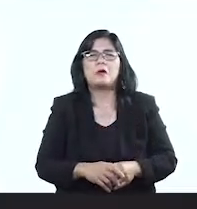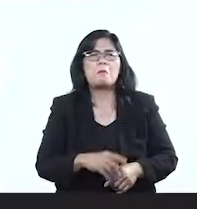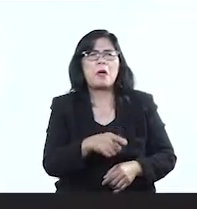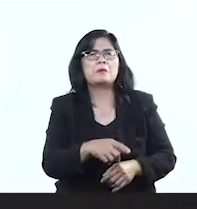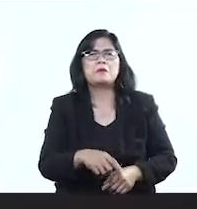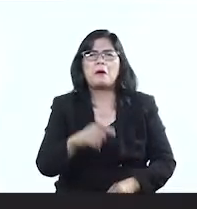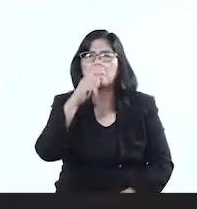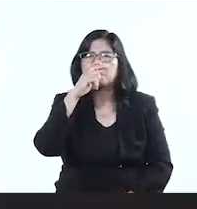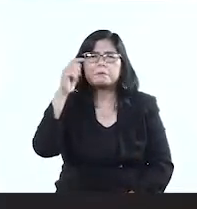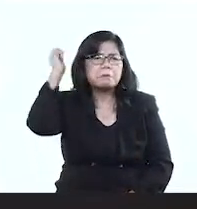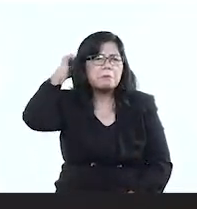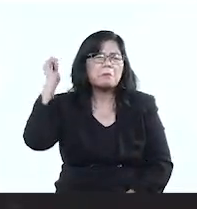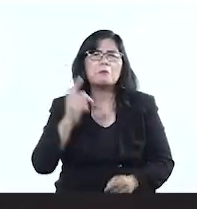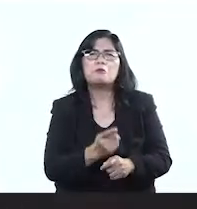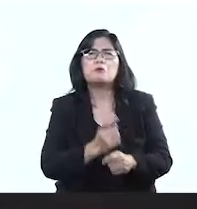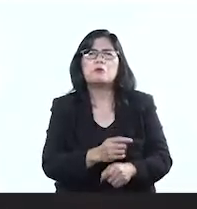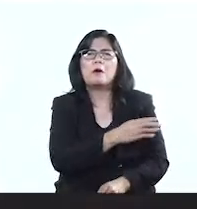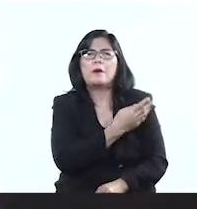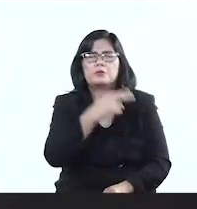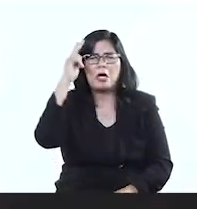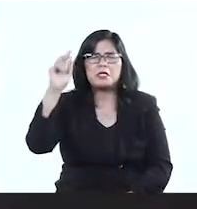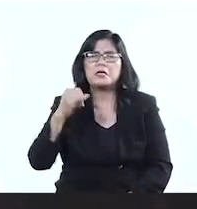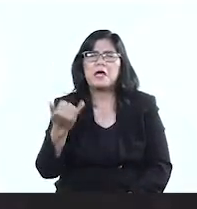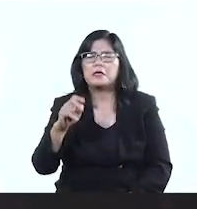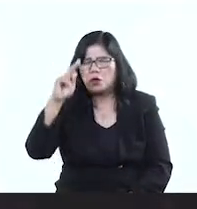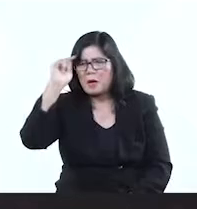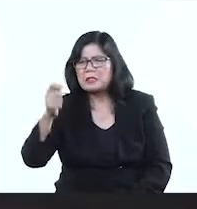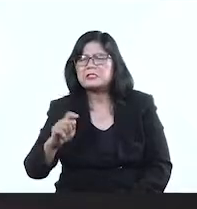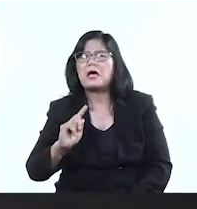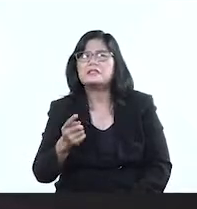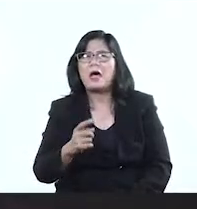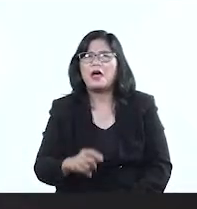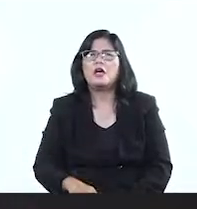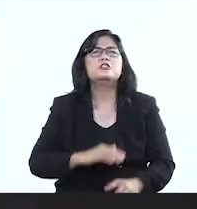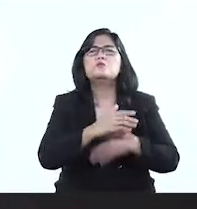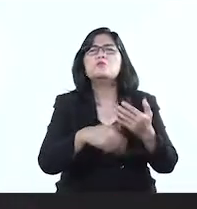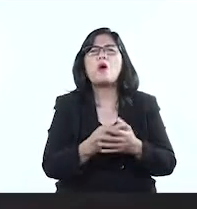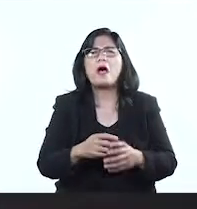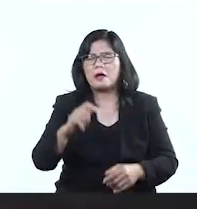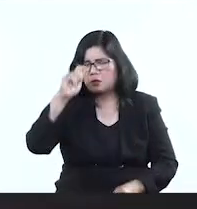sama orang tua apalagi hormati Hai dewani hormati Semua orang Ayo